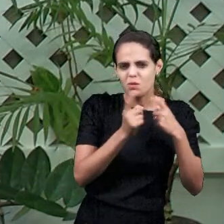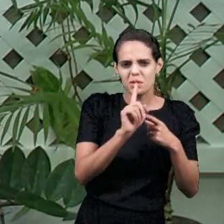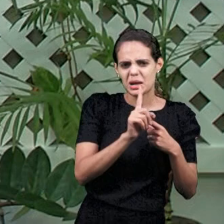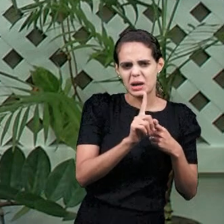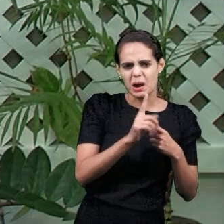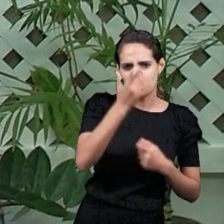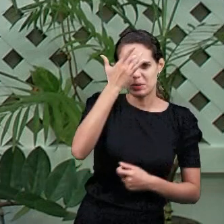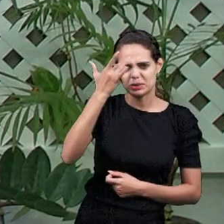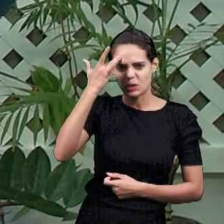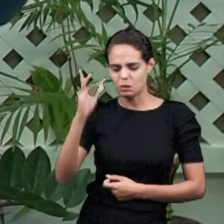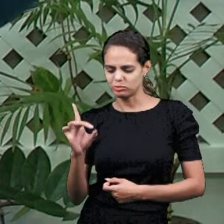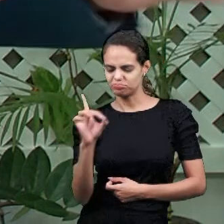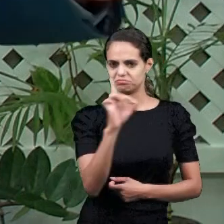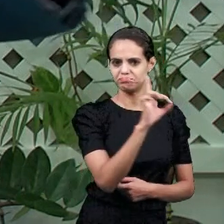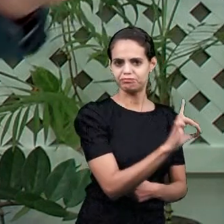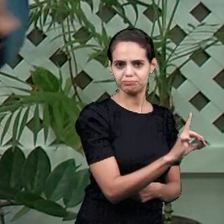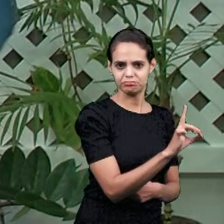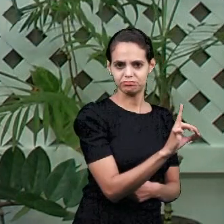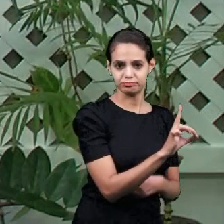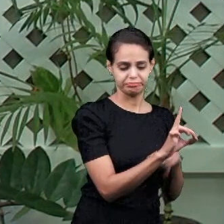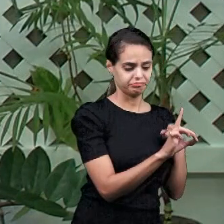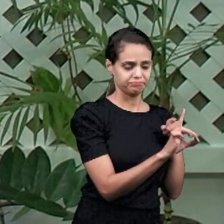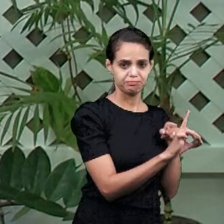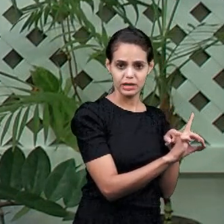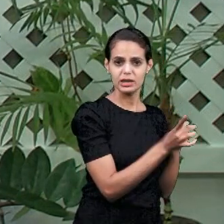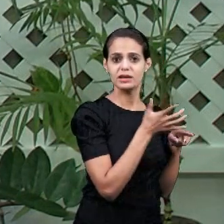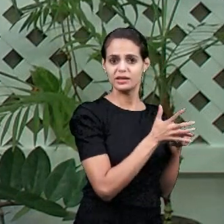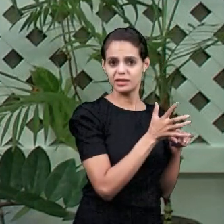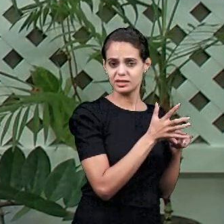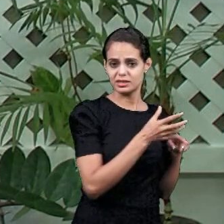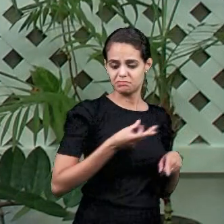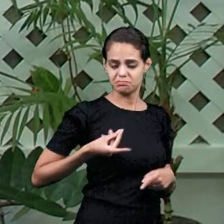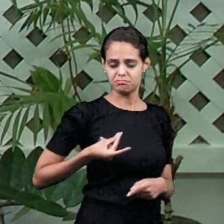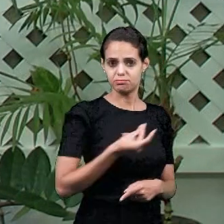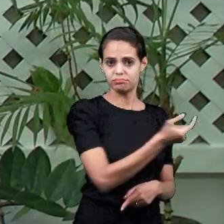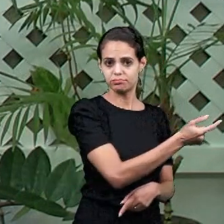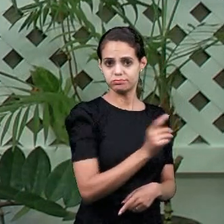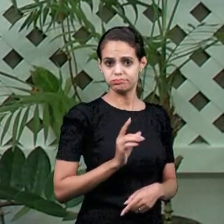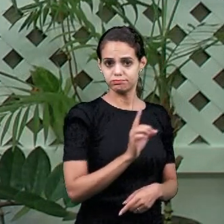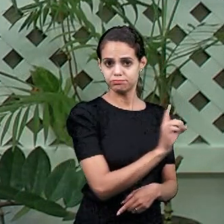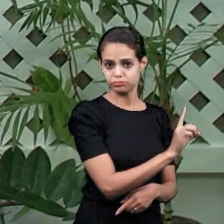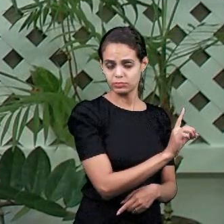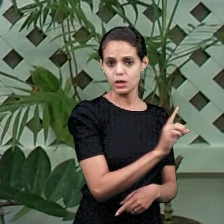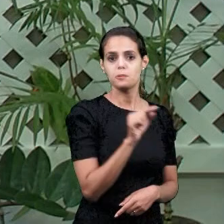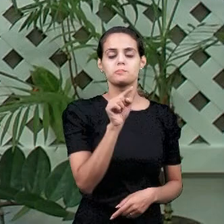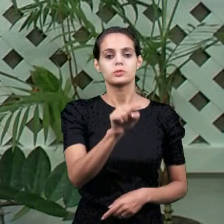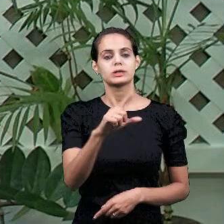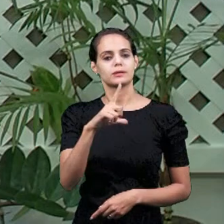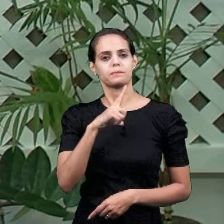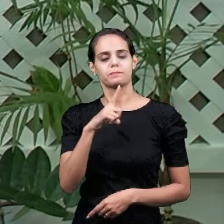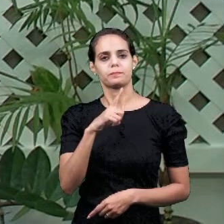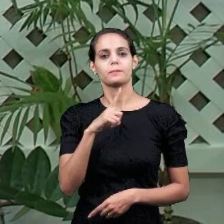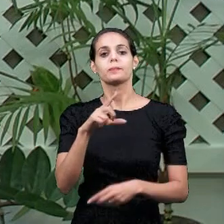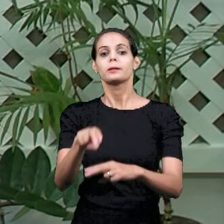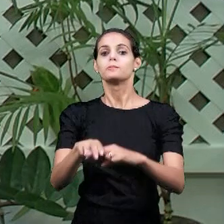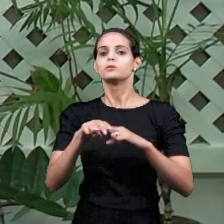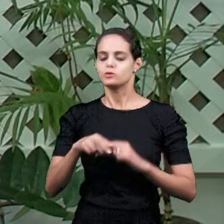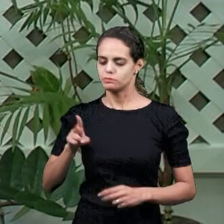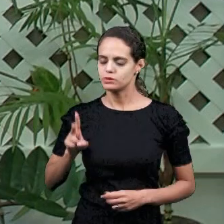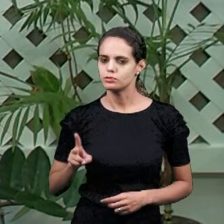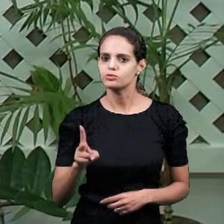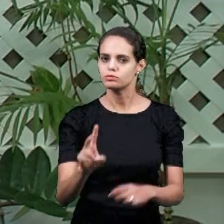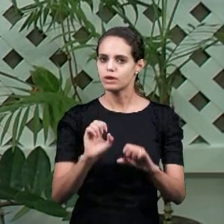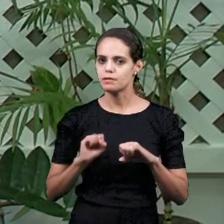pour quitter, raisons pour quitter. Maintenant, vous avez des raisons pour rester, pour donner votre témoignage en vrai. Vous ne pouvez